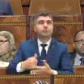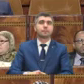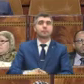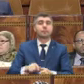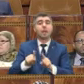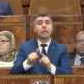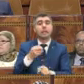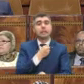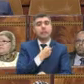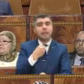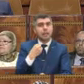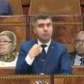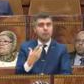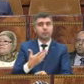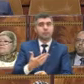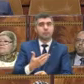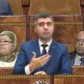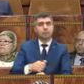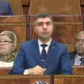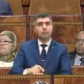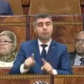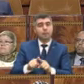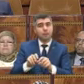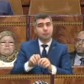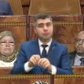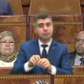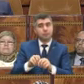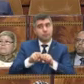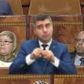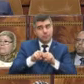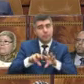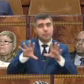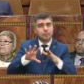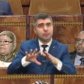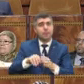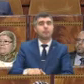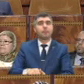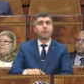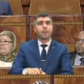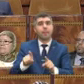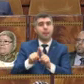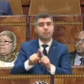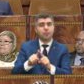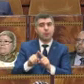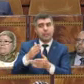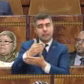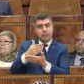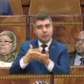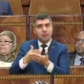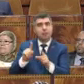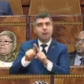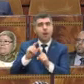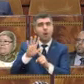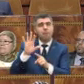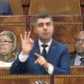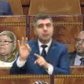الاطباء اللي كيتم تعيين في مناصب المايل في السنه، ملي كنمشيو نحيدوا من واحد النصف ديال العدد اللي كيمشيو في لي ريزيدون